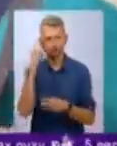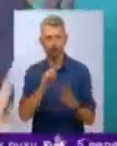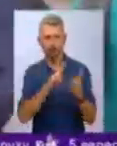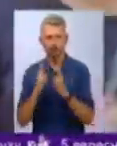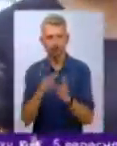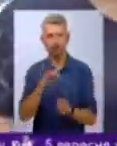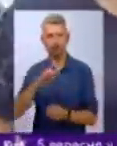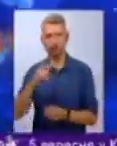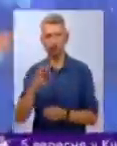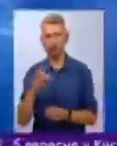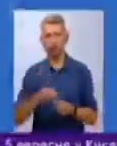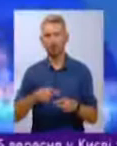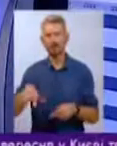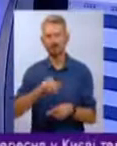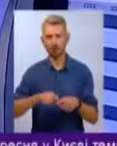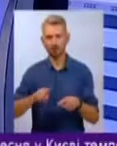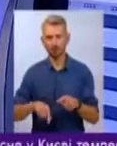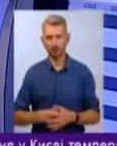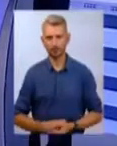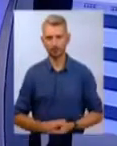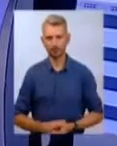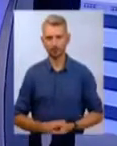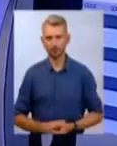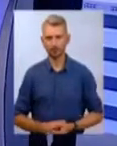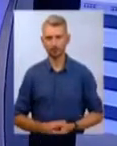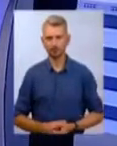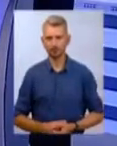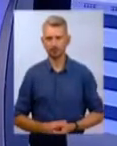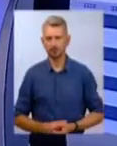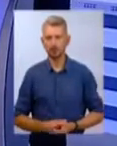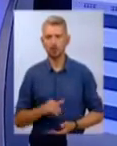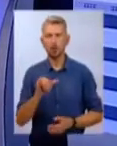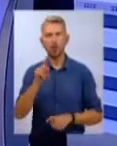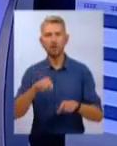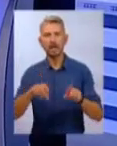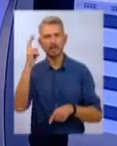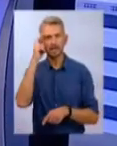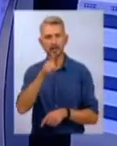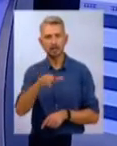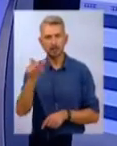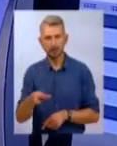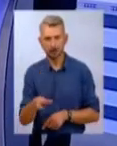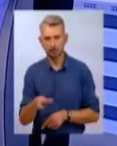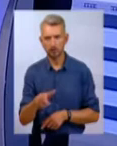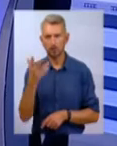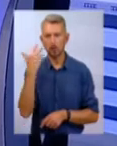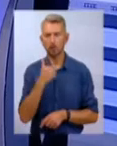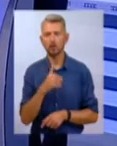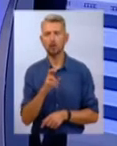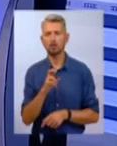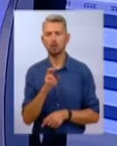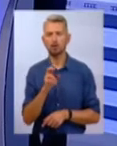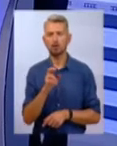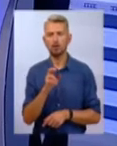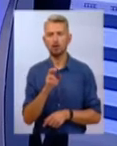Про все це уже за мить. У деяких киян, коли б вони не були, по